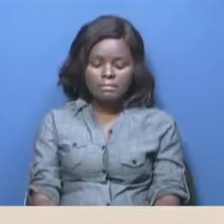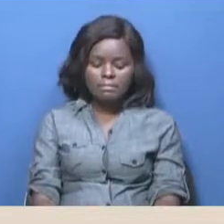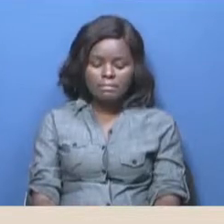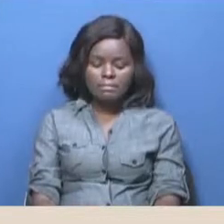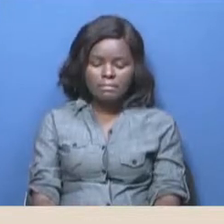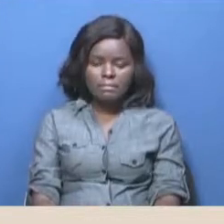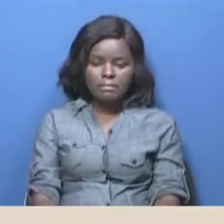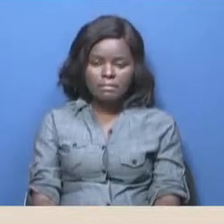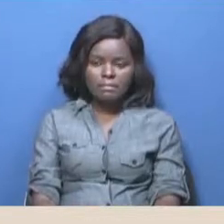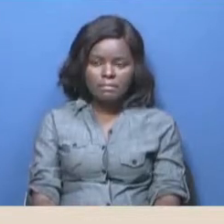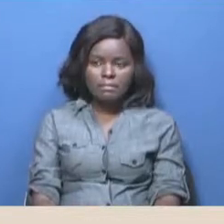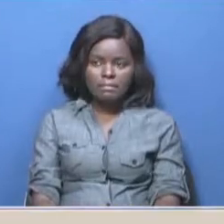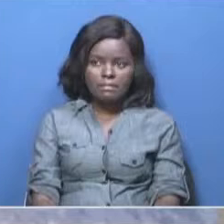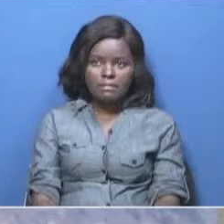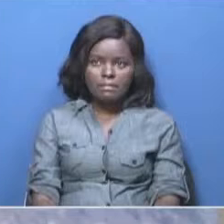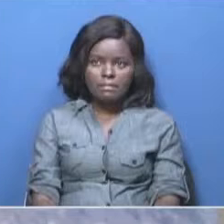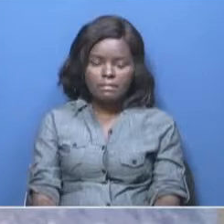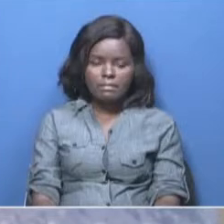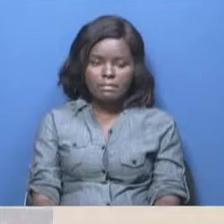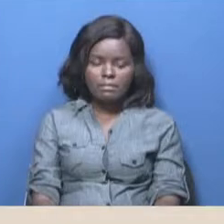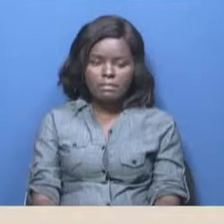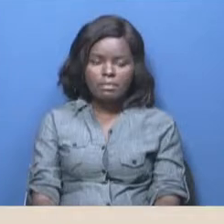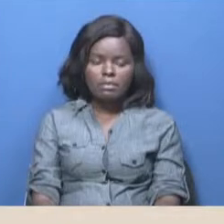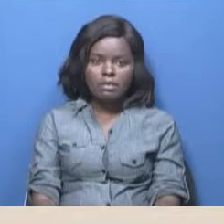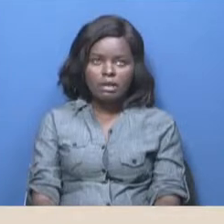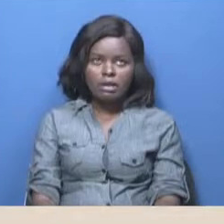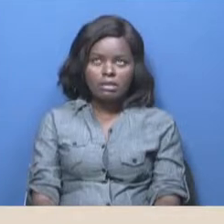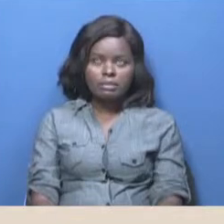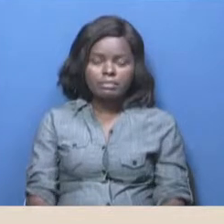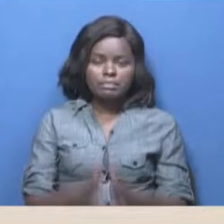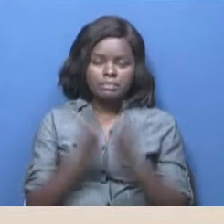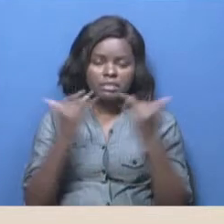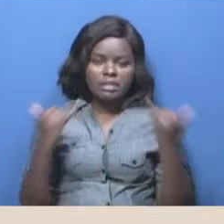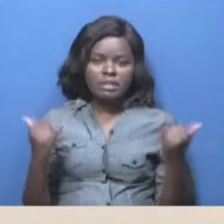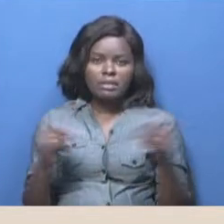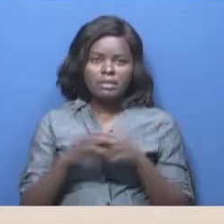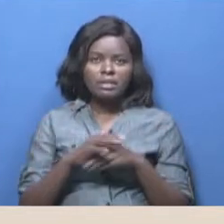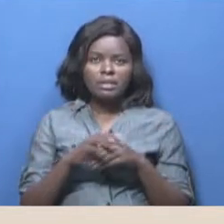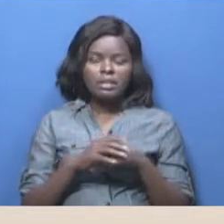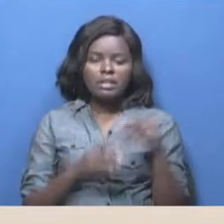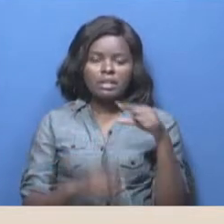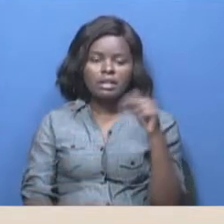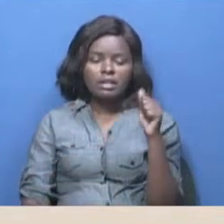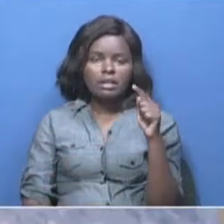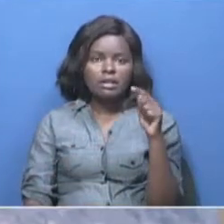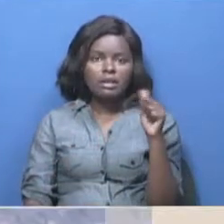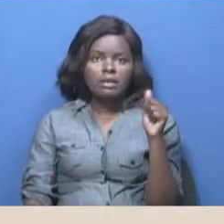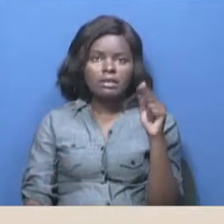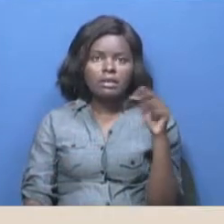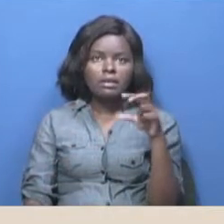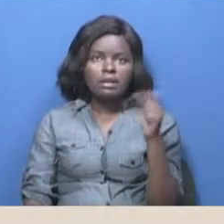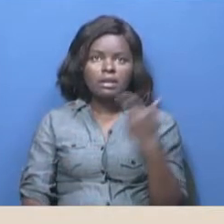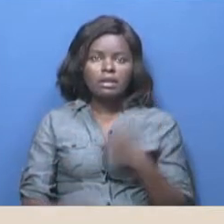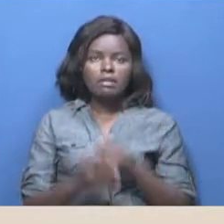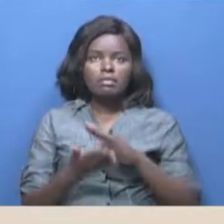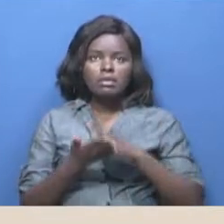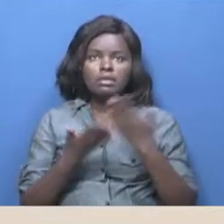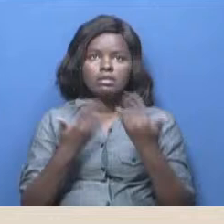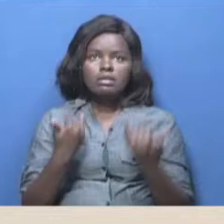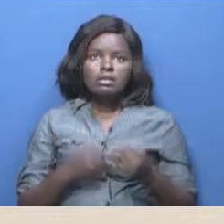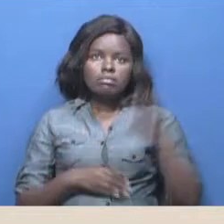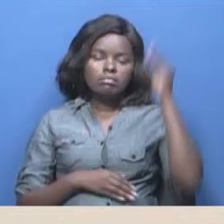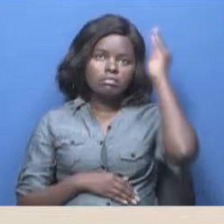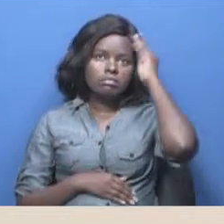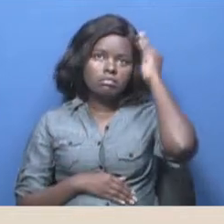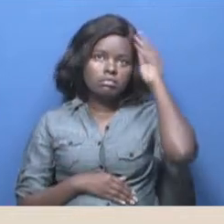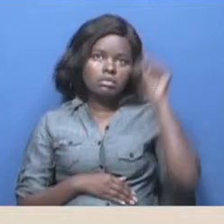Wanjikũ. Aya kuma Kiambu ngũtware kũrĩa mwena wa Gatanga, na rĩrĩ kalenda rĩu ya mathomo